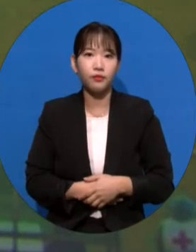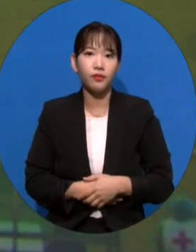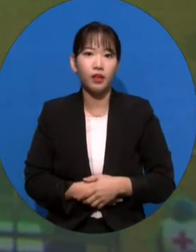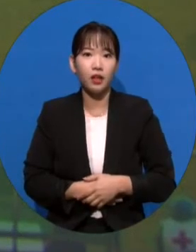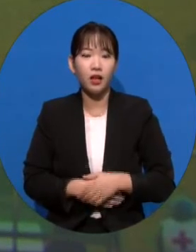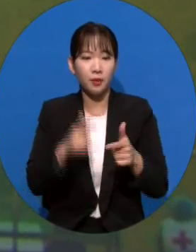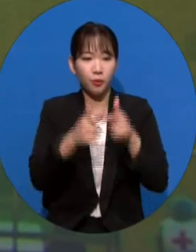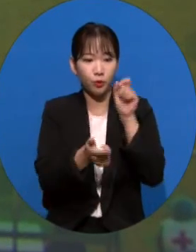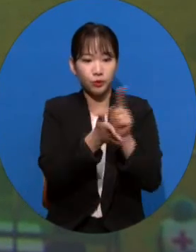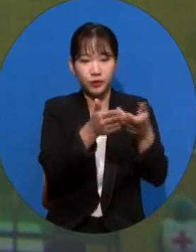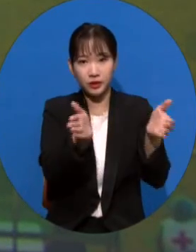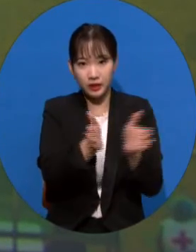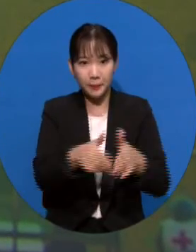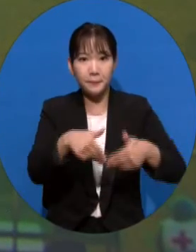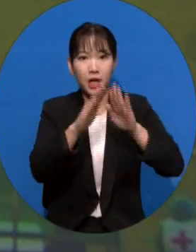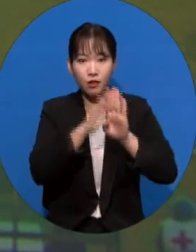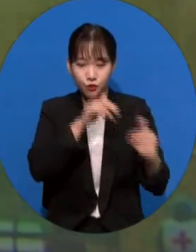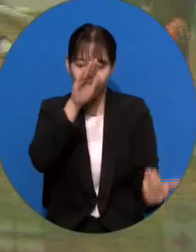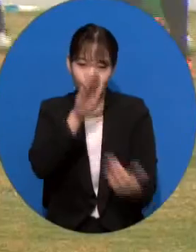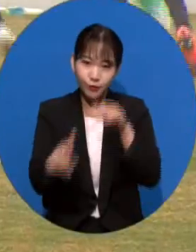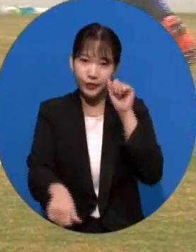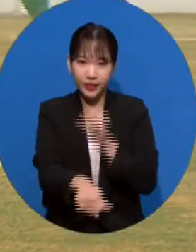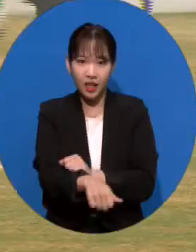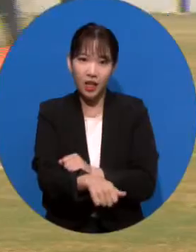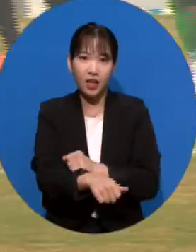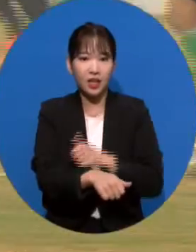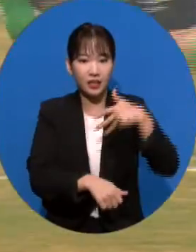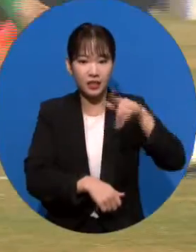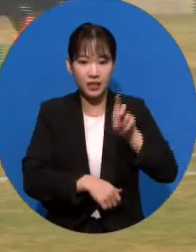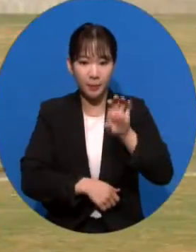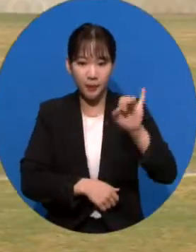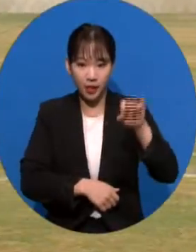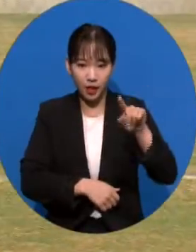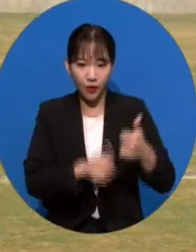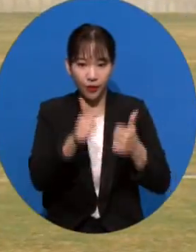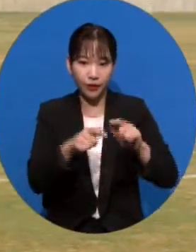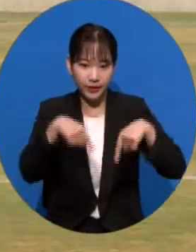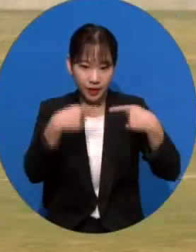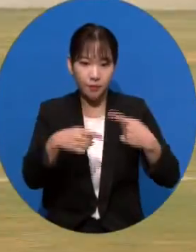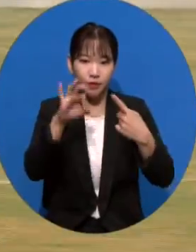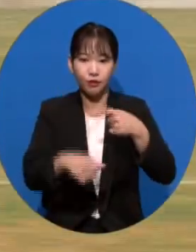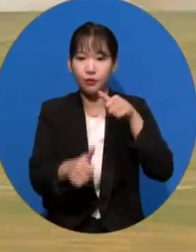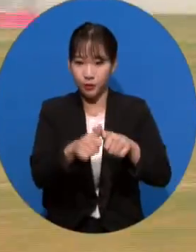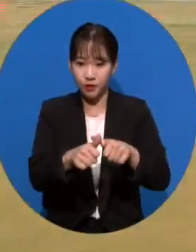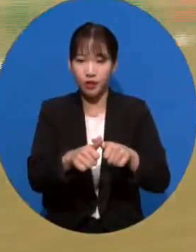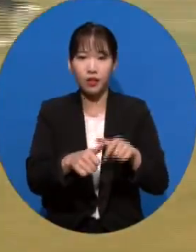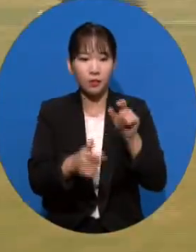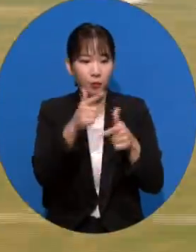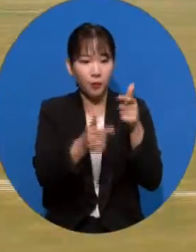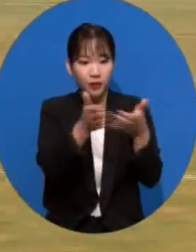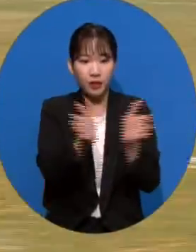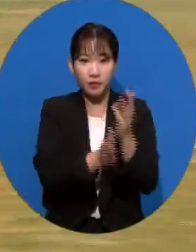fc 모포 축구단 이에 창단이 5 최고 성적을 거두며 챔피언십에 진출에 우승에 도전합니다 f-15 폰은